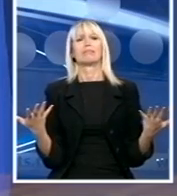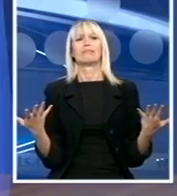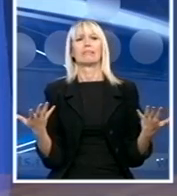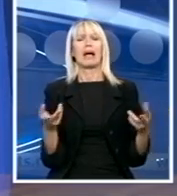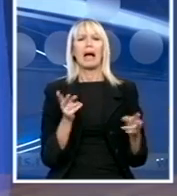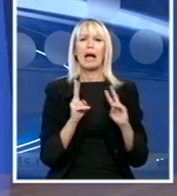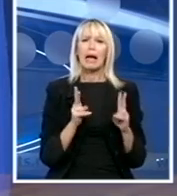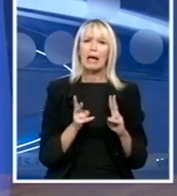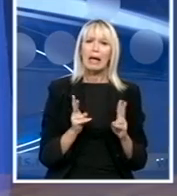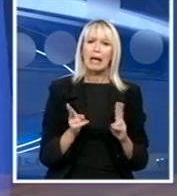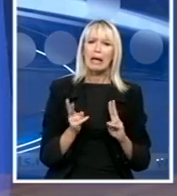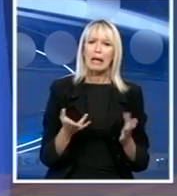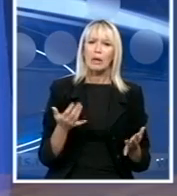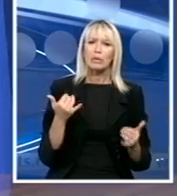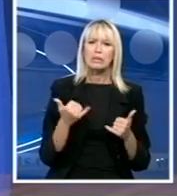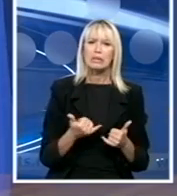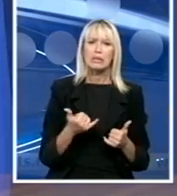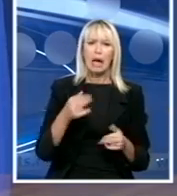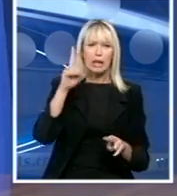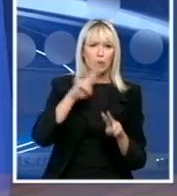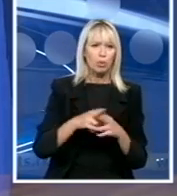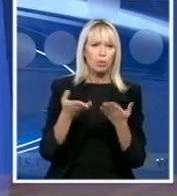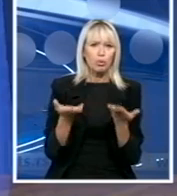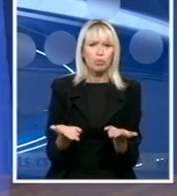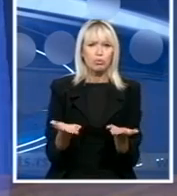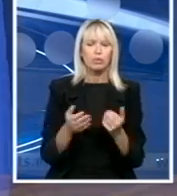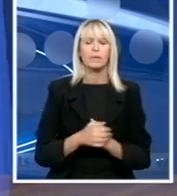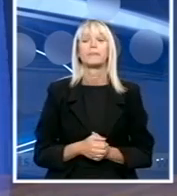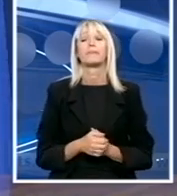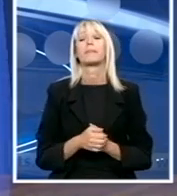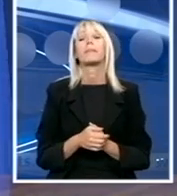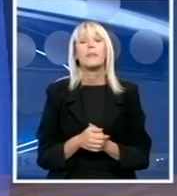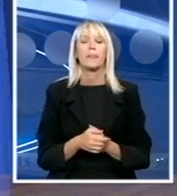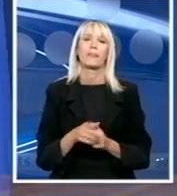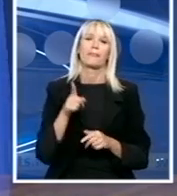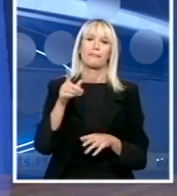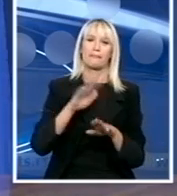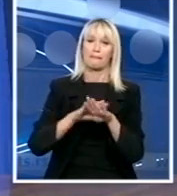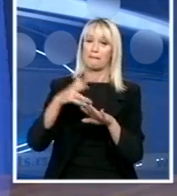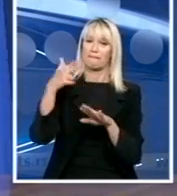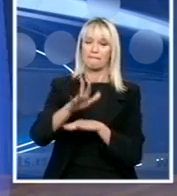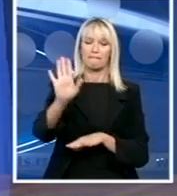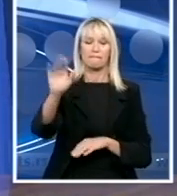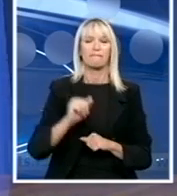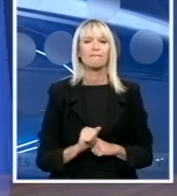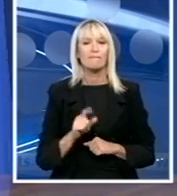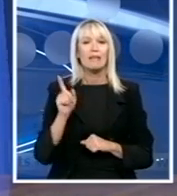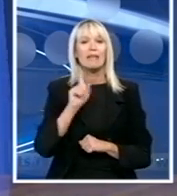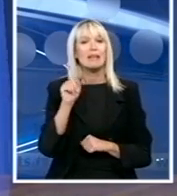na kriznom štabu danas došli do te odluke? Pošto niste saslušali drugi deo. Znači, mora da bude